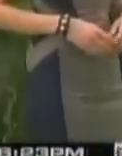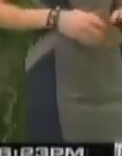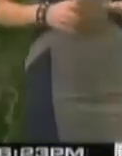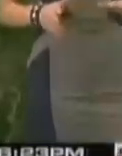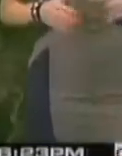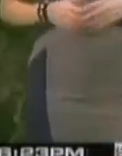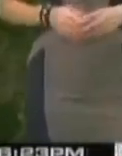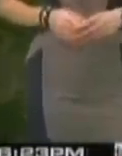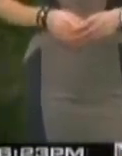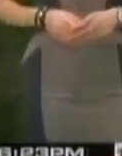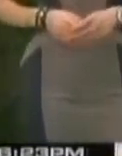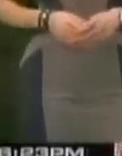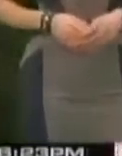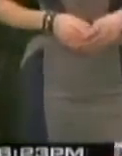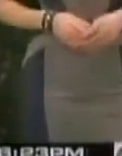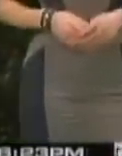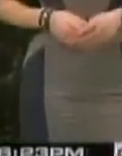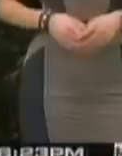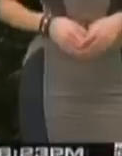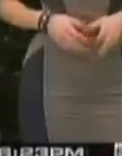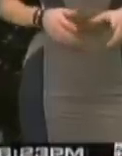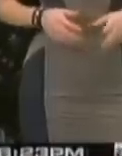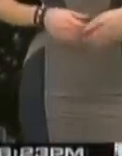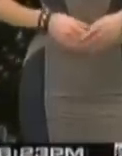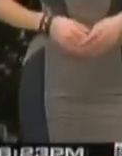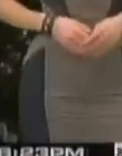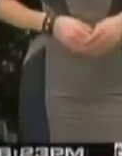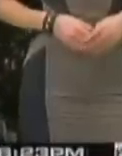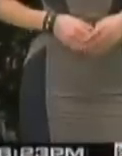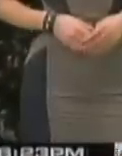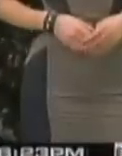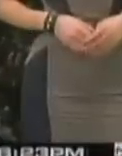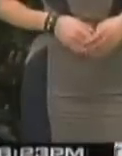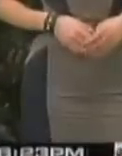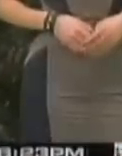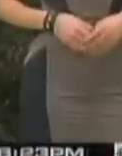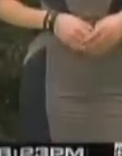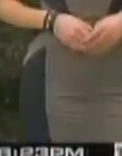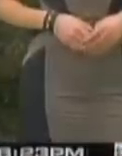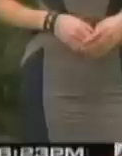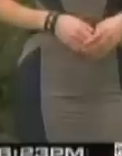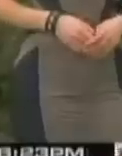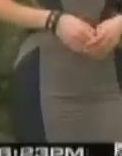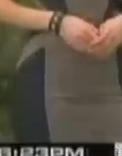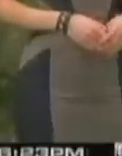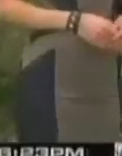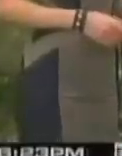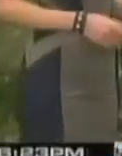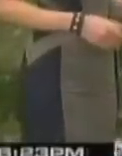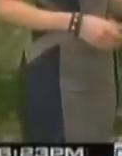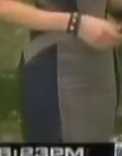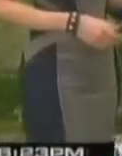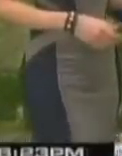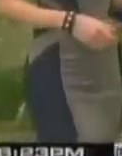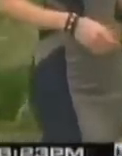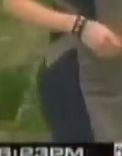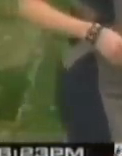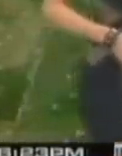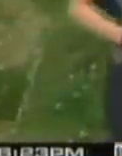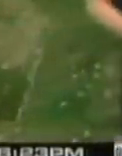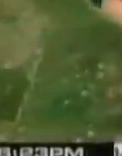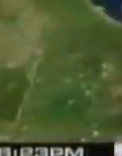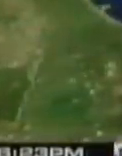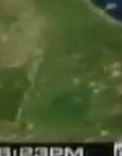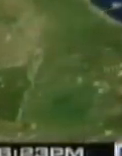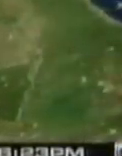China. Pero huwag din niyo munang iwan ang inyong mga payong dahil pinalalakas pa rin ni Ferdy ang hanging habagat na umiiral pa rin